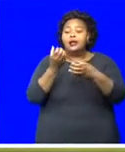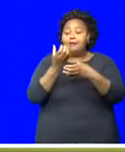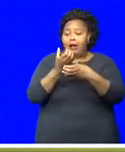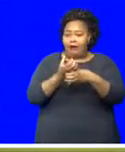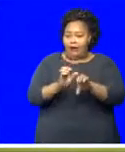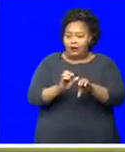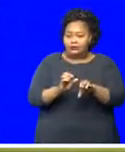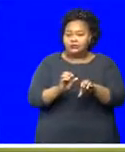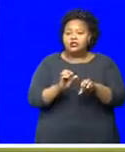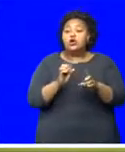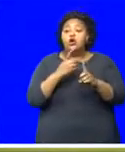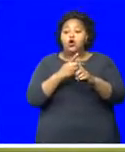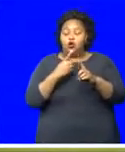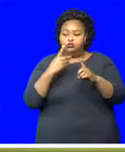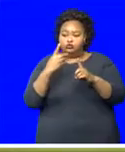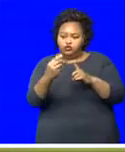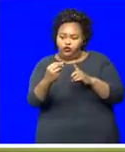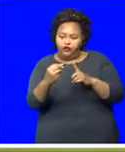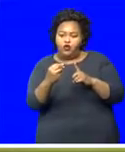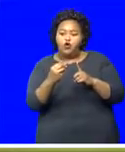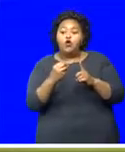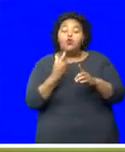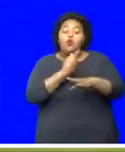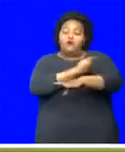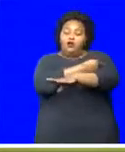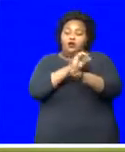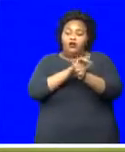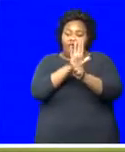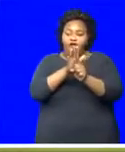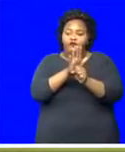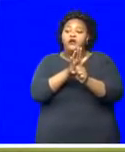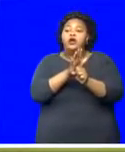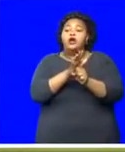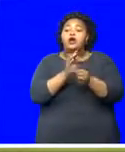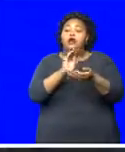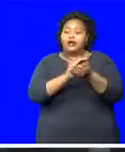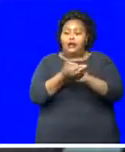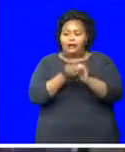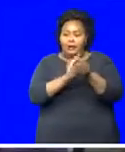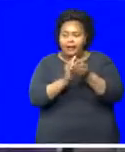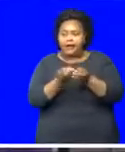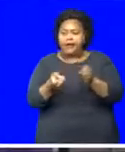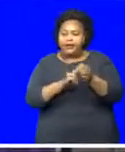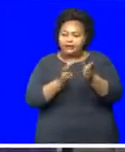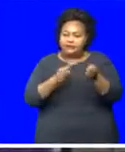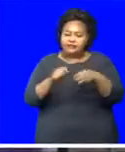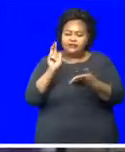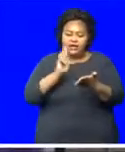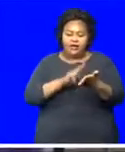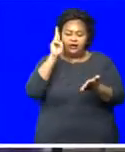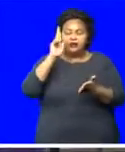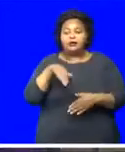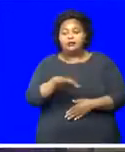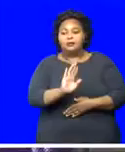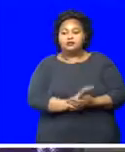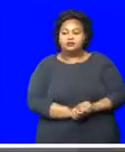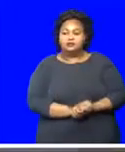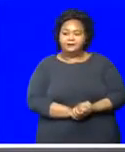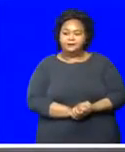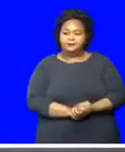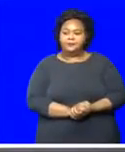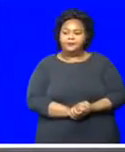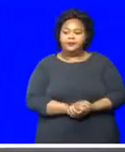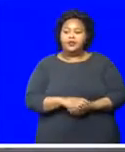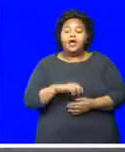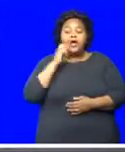gicitela aphindze athengise umjovo wegomela umkhuhlane iCOVID-19. Luhambe kahle lukhetho lokuqala